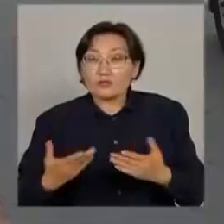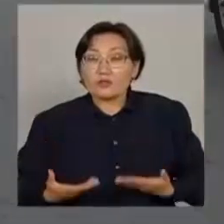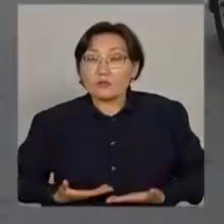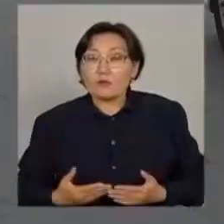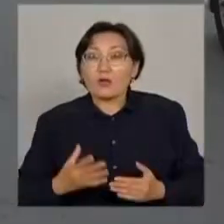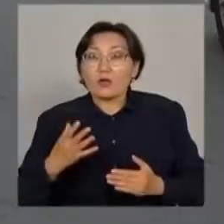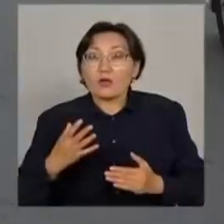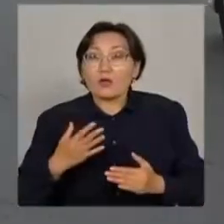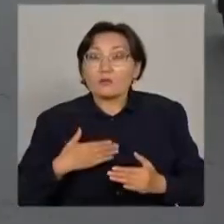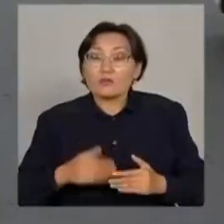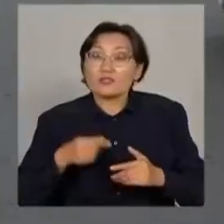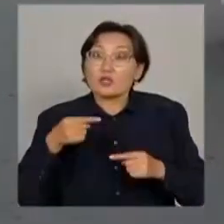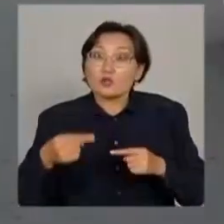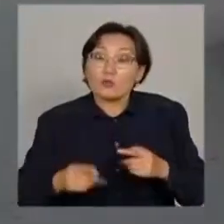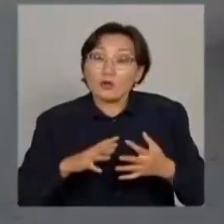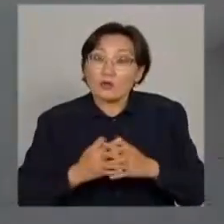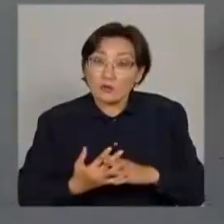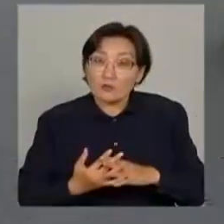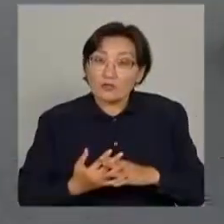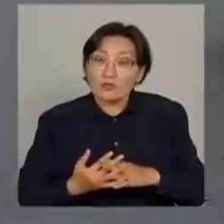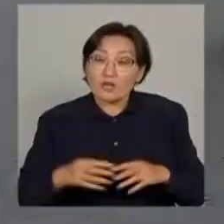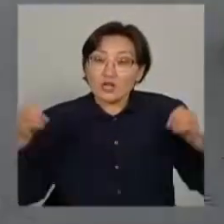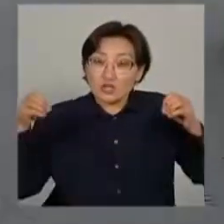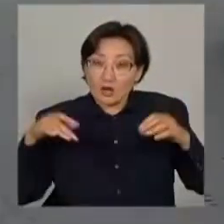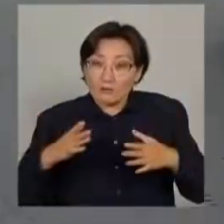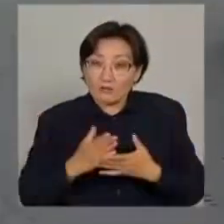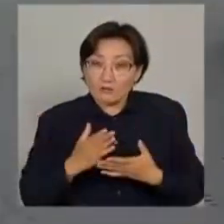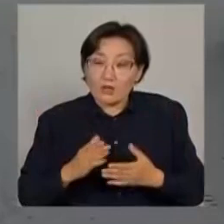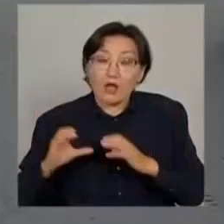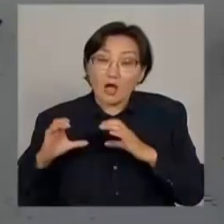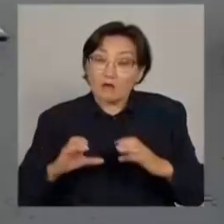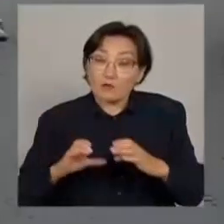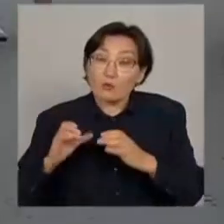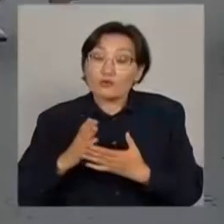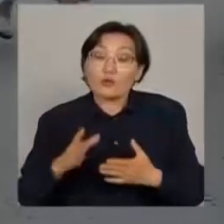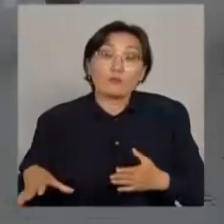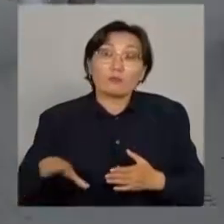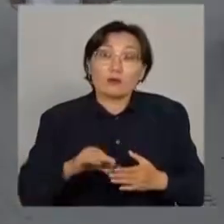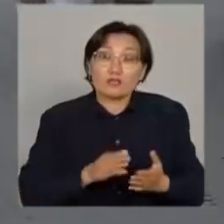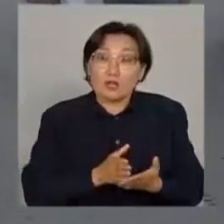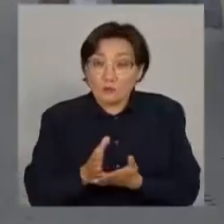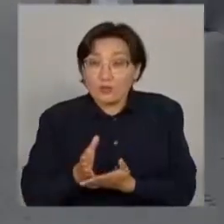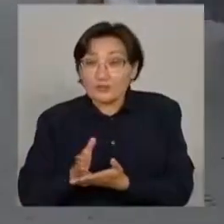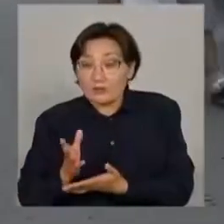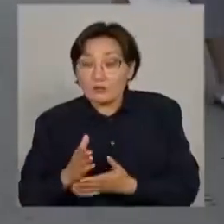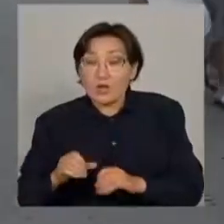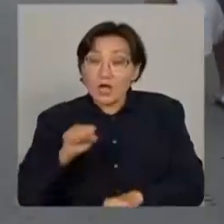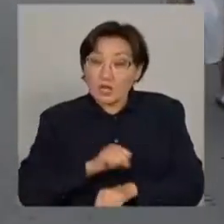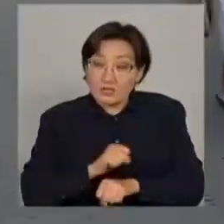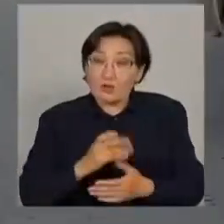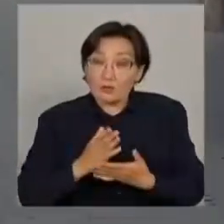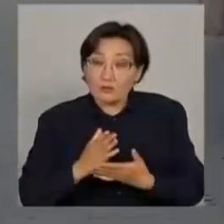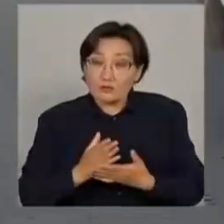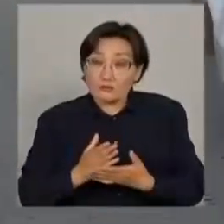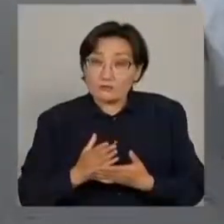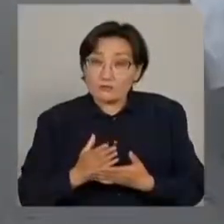өзінде көшелер жап-жарық орналастырған. Автобустар бар, қатынап тұрады, барлық жерге барады, остановкалар бәрі бар,